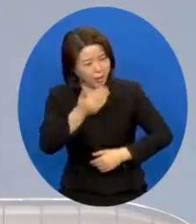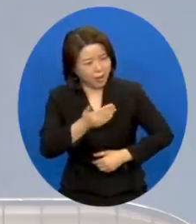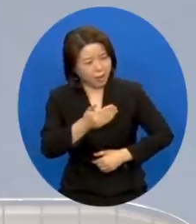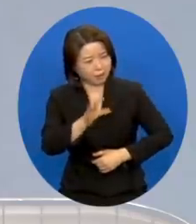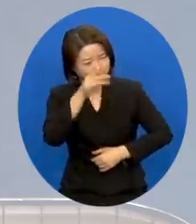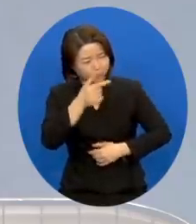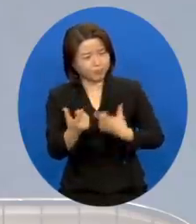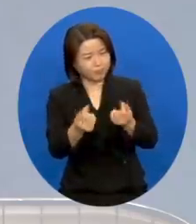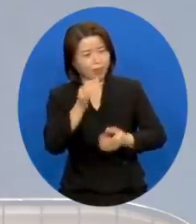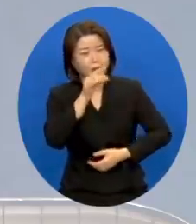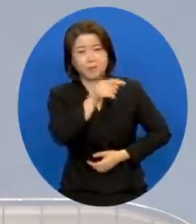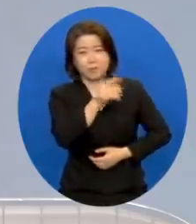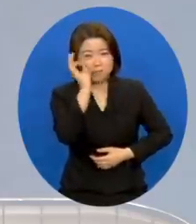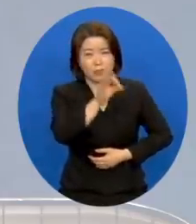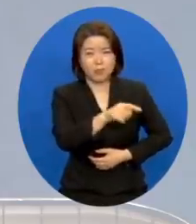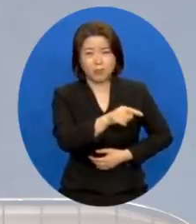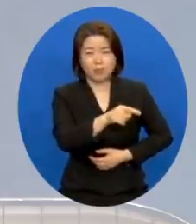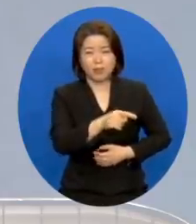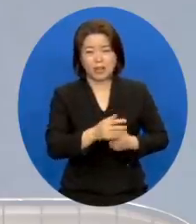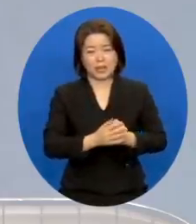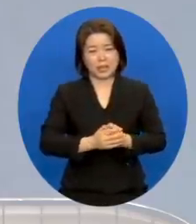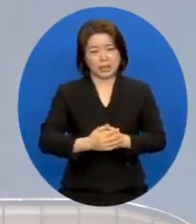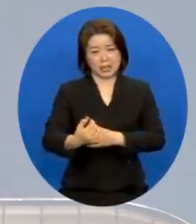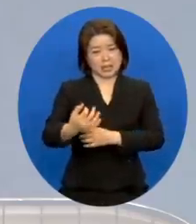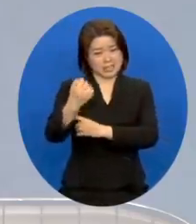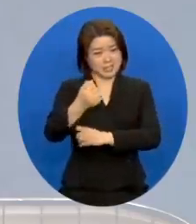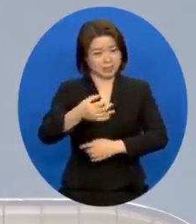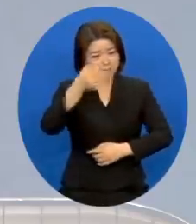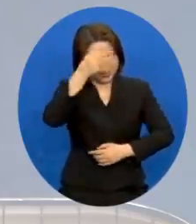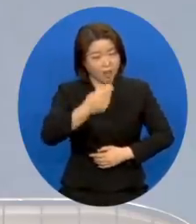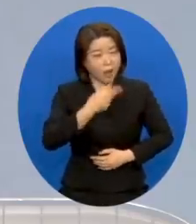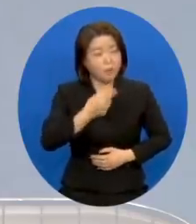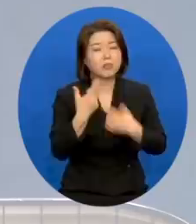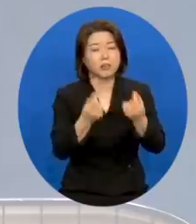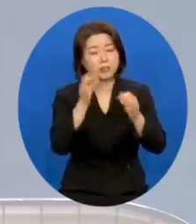바보같지만 보여요 무능과 함께 보여요